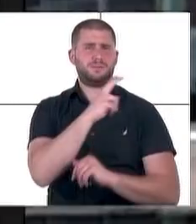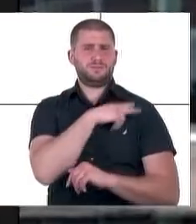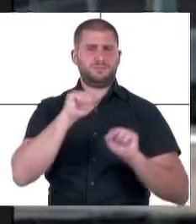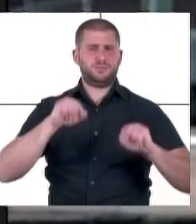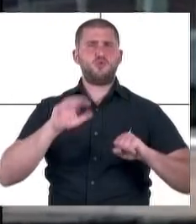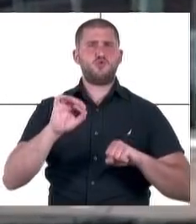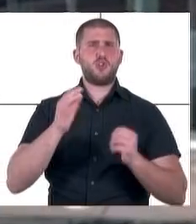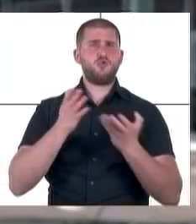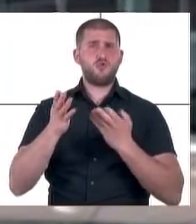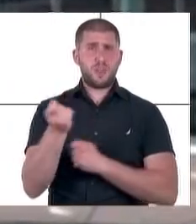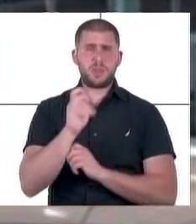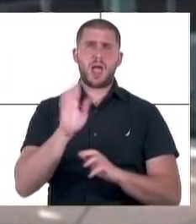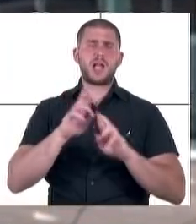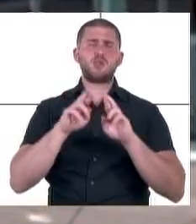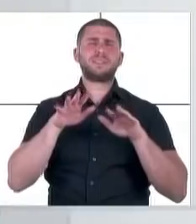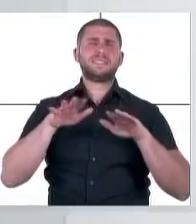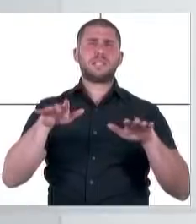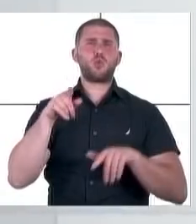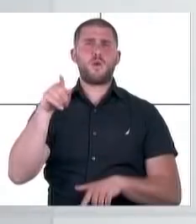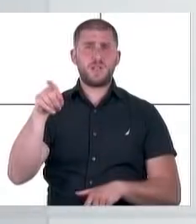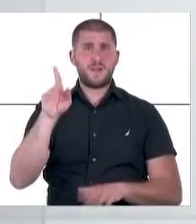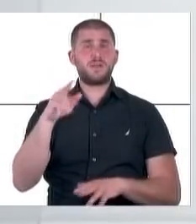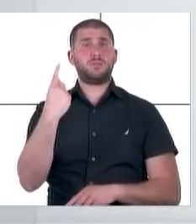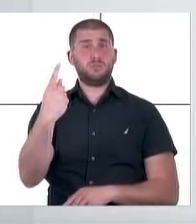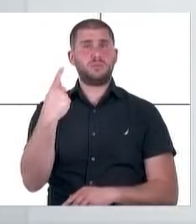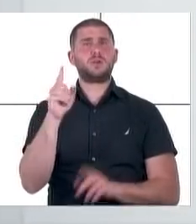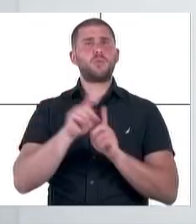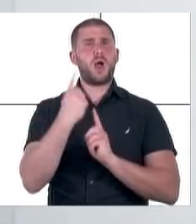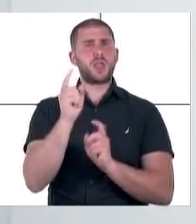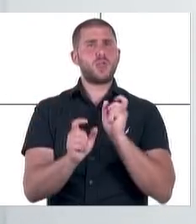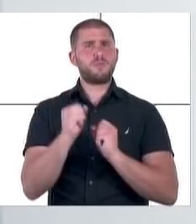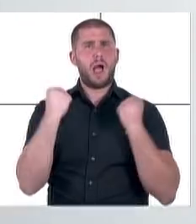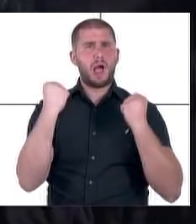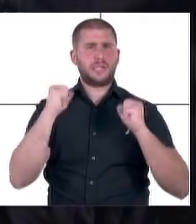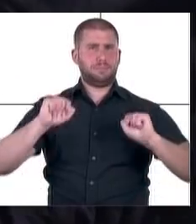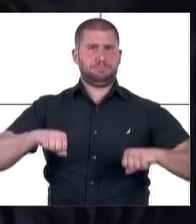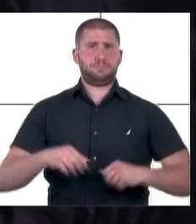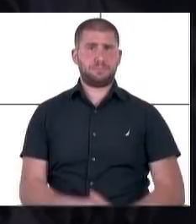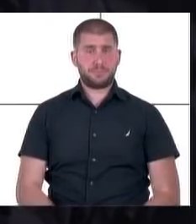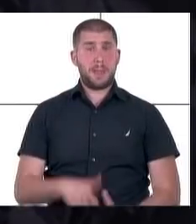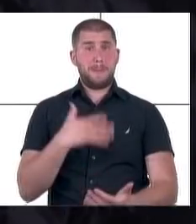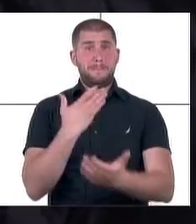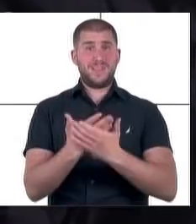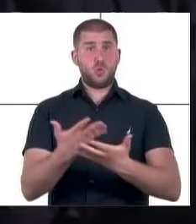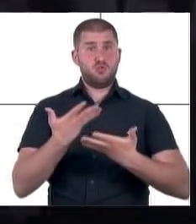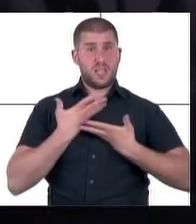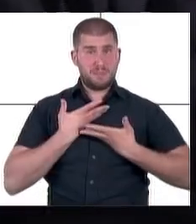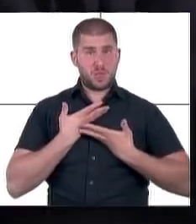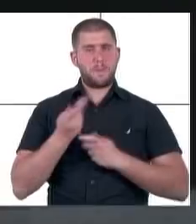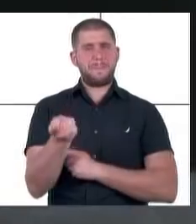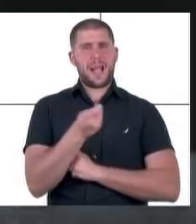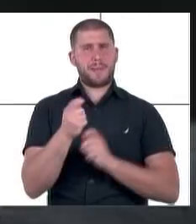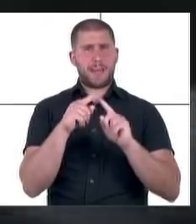הכבאות, אלא לרשות שדות התעופה, ופרץ נחשב לאחד האנשים החזקים בה. מעדויות שהגיעו לידינו מקבי